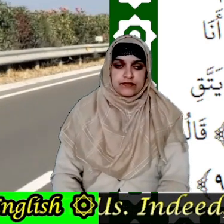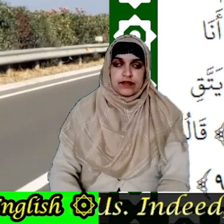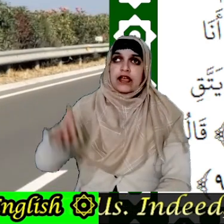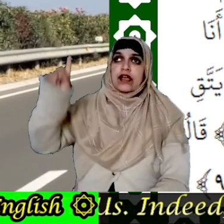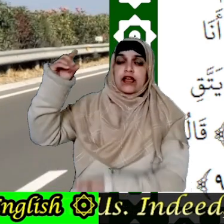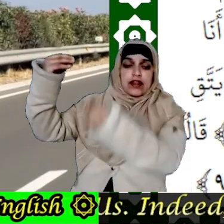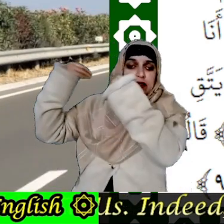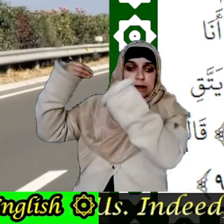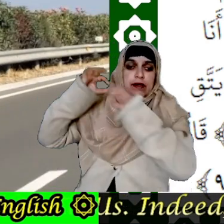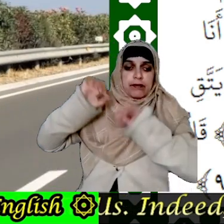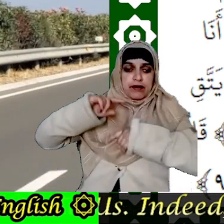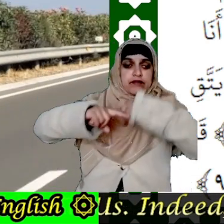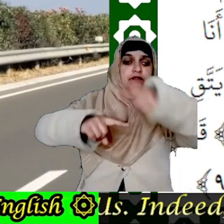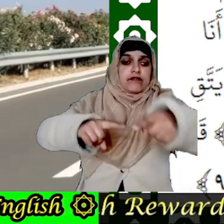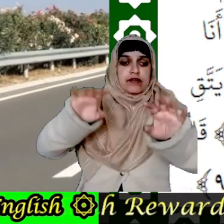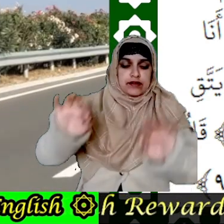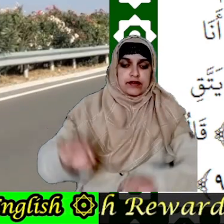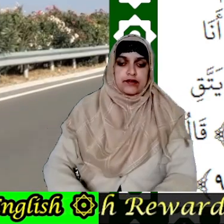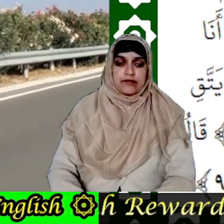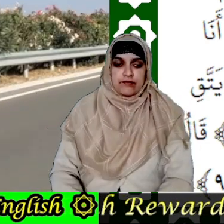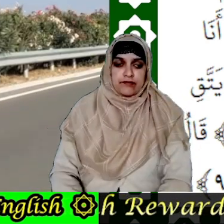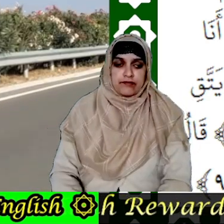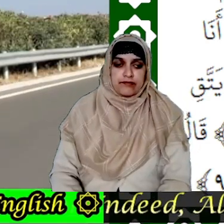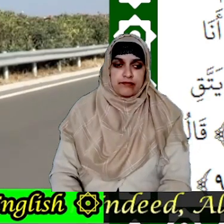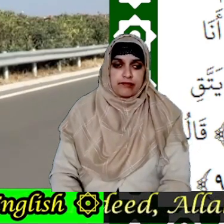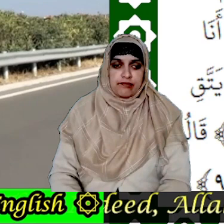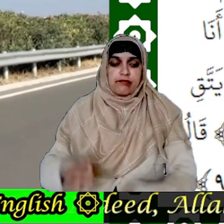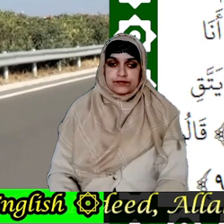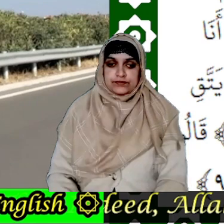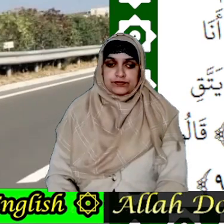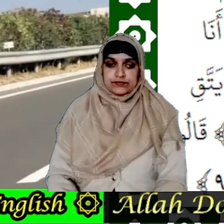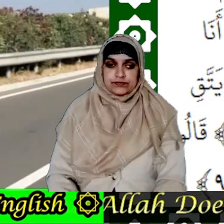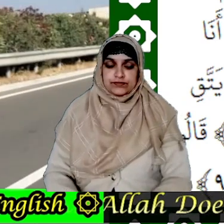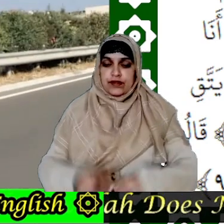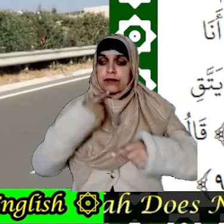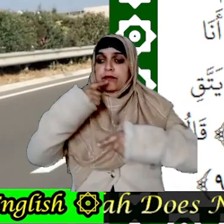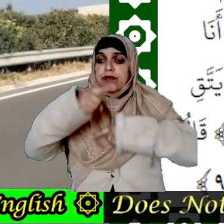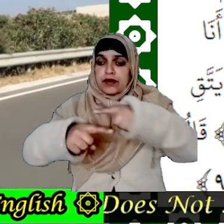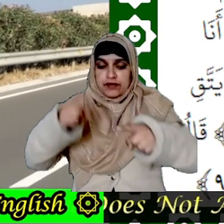أبكنا قالوا أما قادبين جائبة في الدقر قربيخا